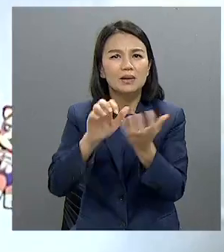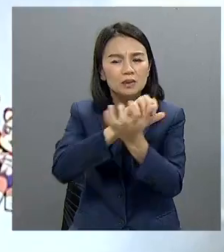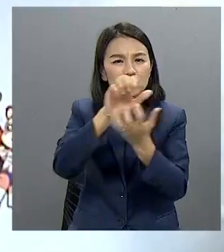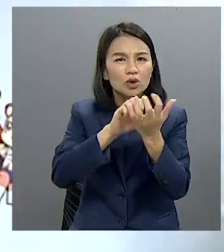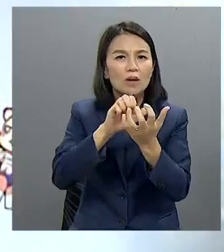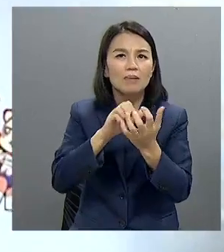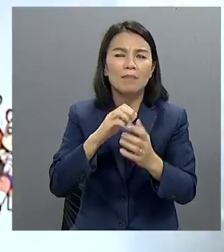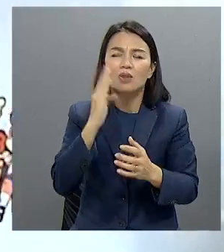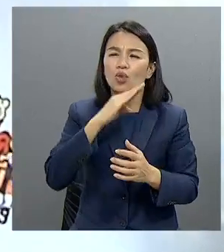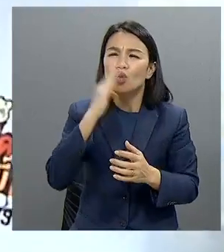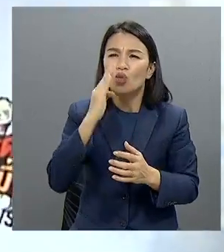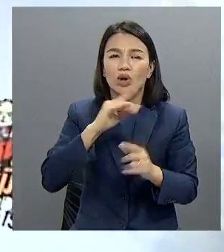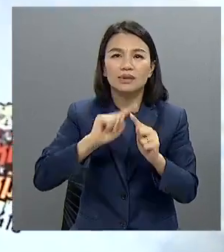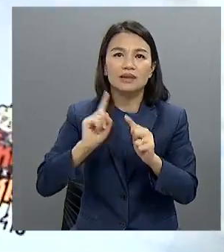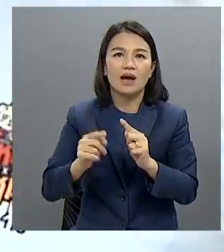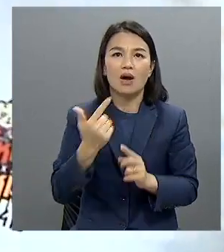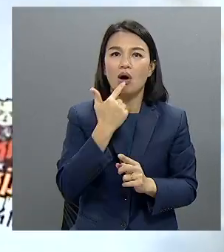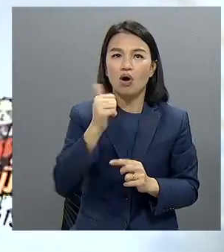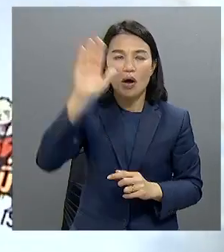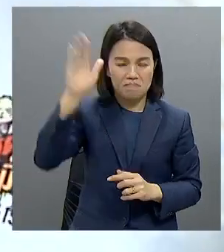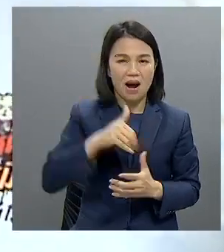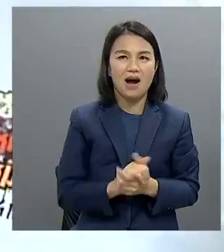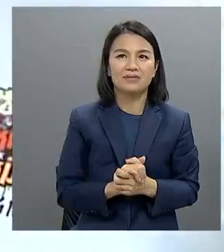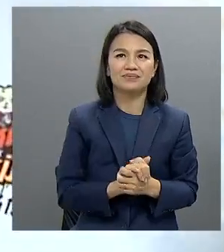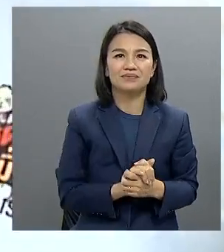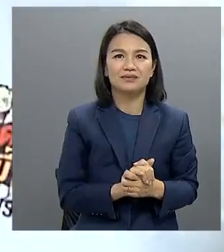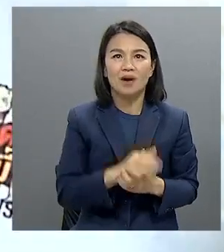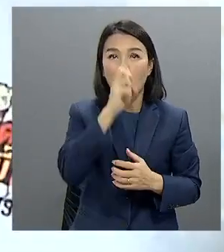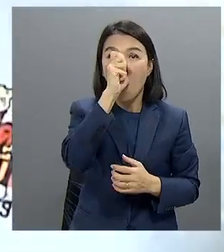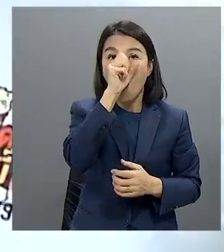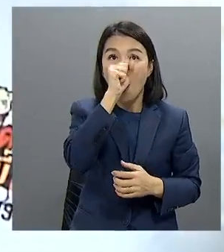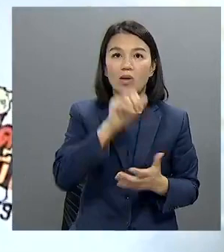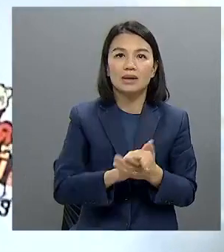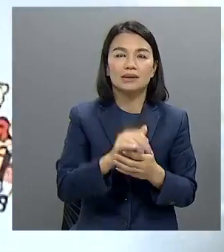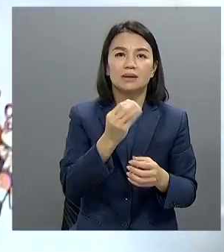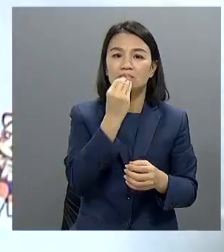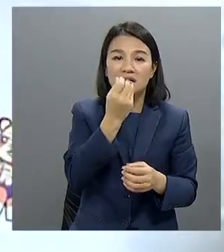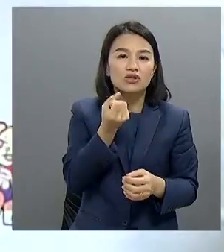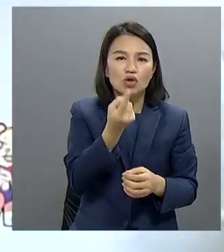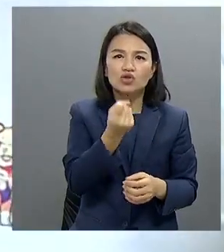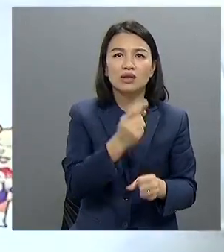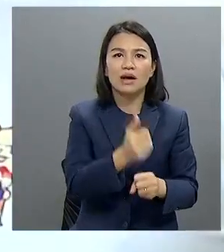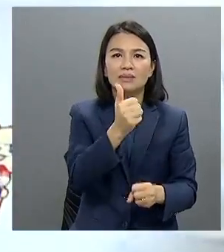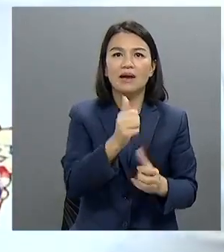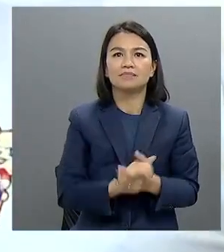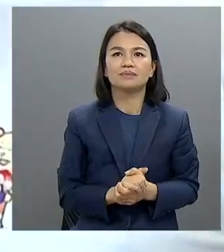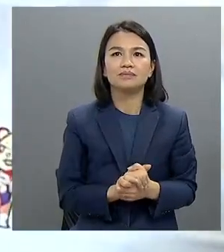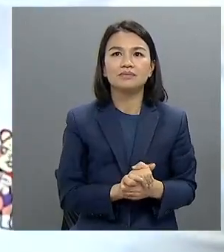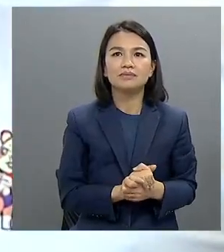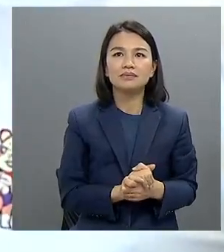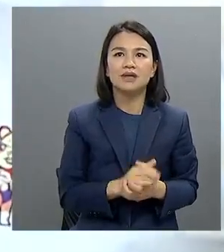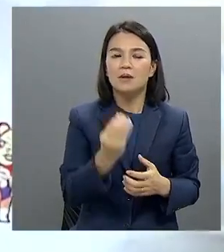ยคือรับประกันเลยต้องมาทาน ทุกอย่างครับ ใช่คือสามารถทานสดได้คือต้องดีต้องไม่มีกลิ่น ถ้าเรากินไม่อร่อยเราไม่ขายครับ